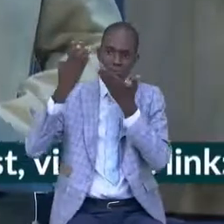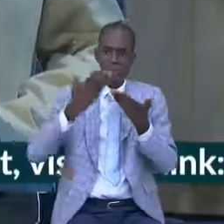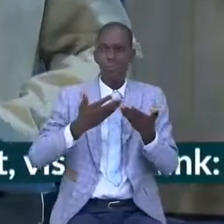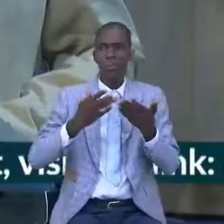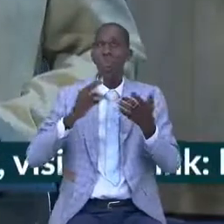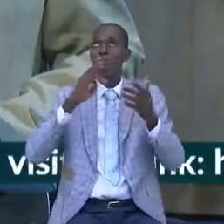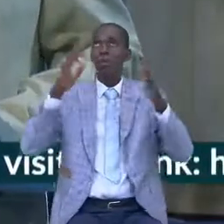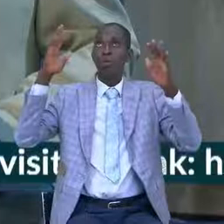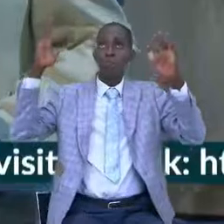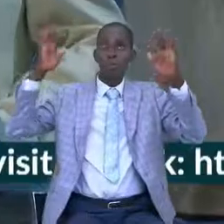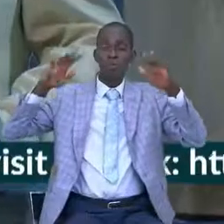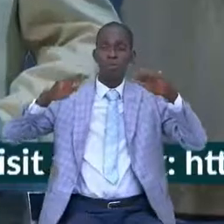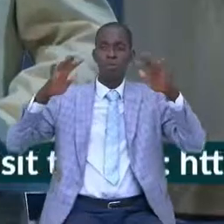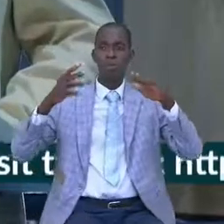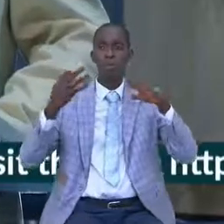soucis